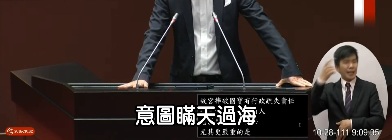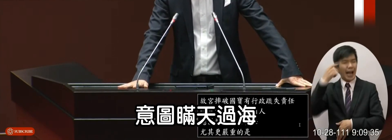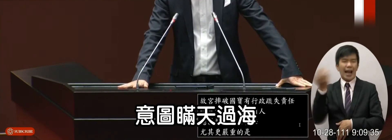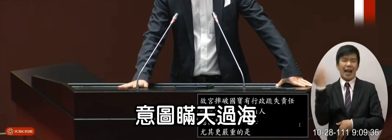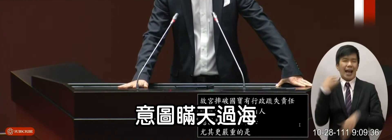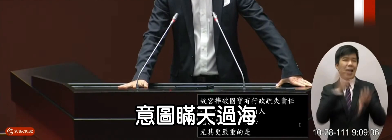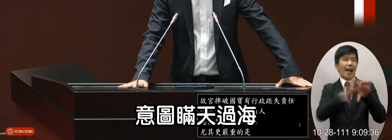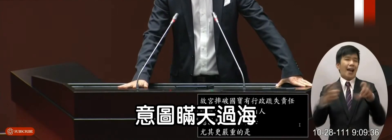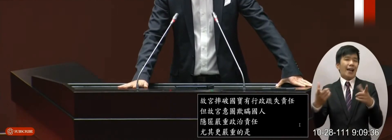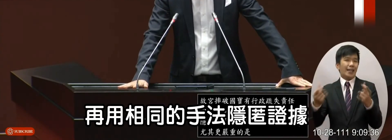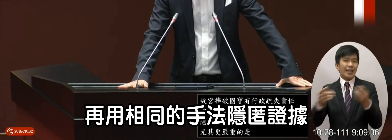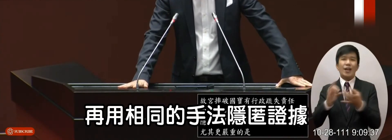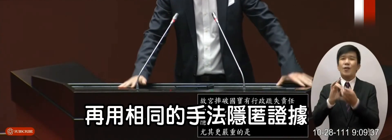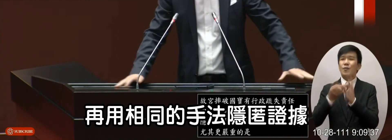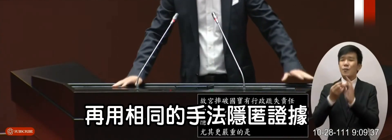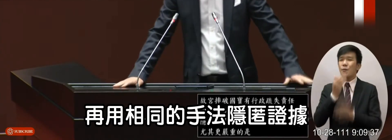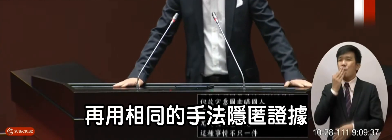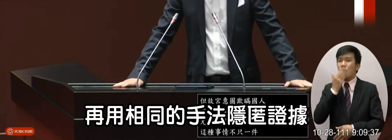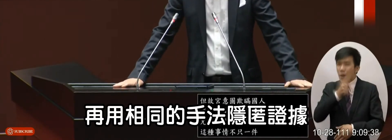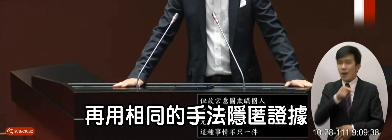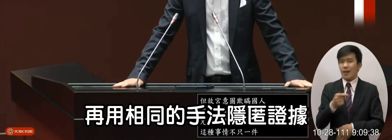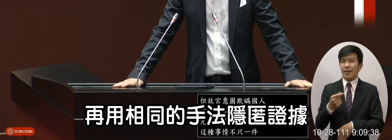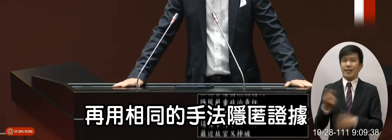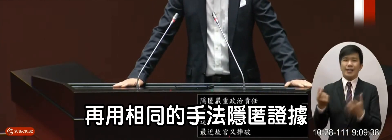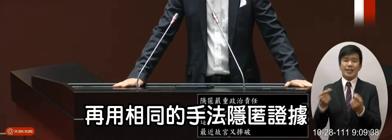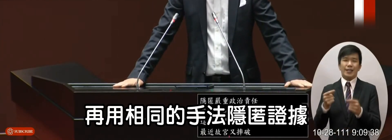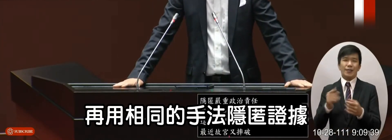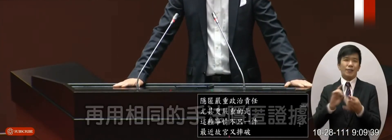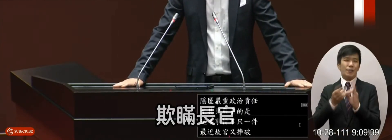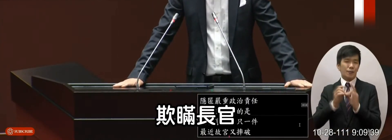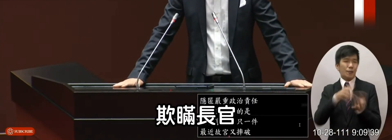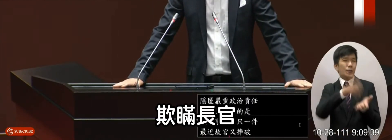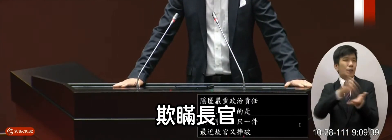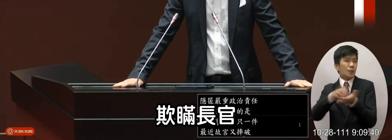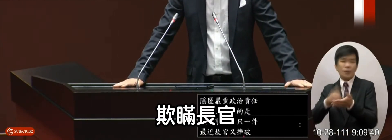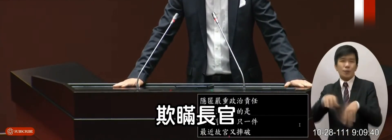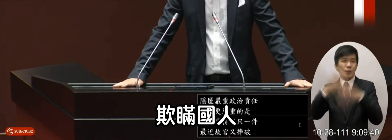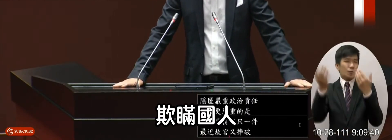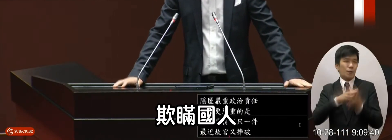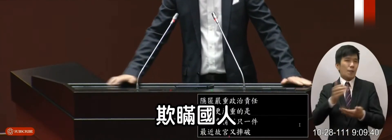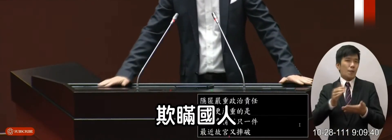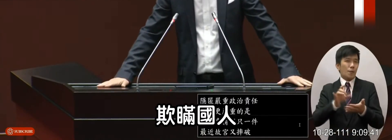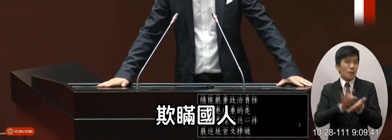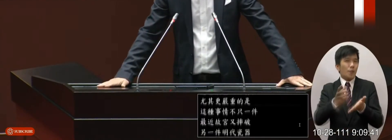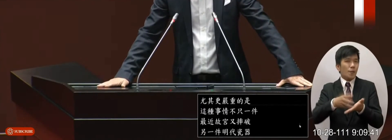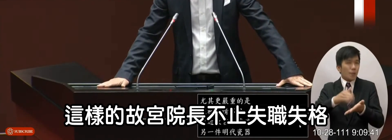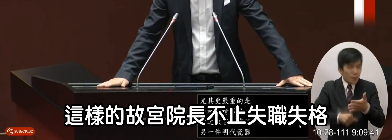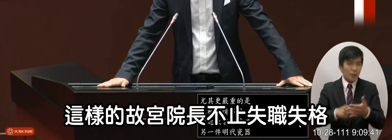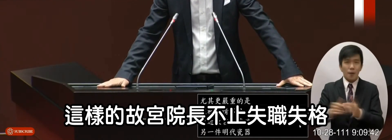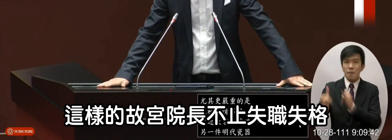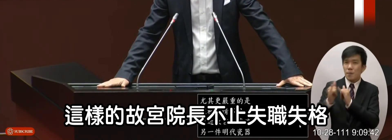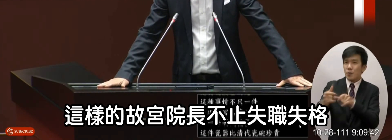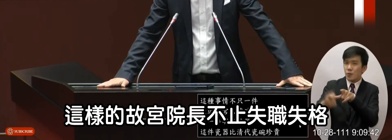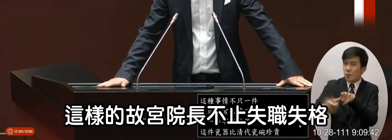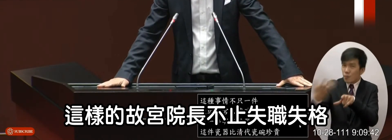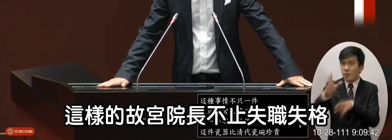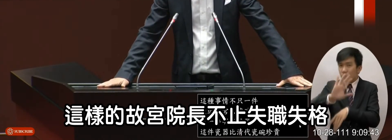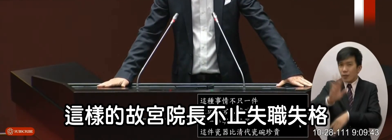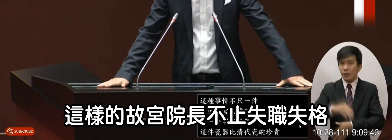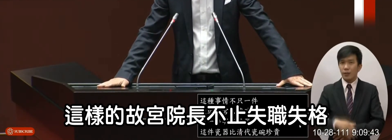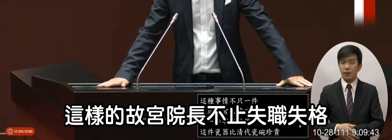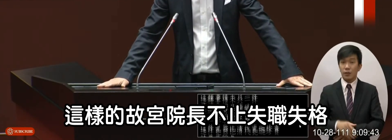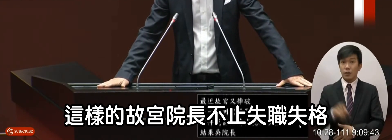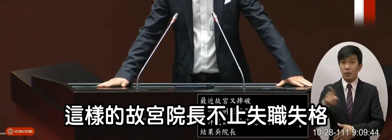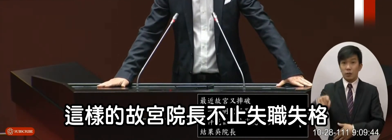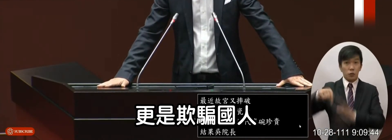图瞒天过海，再用相同的手法隐匿证据，欺瞒长官，欺瞒国人。这样的故宫院长不止失